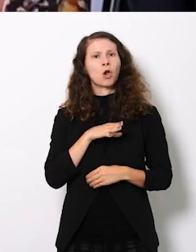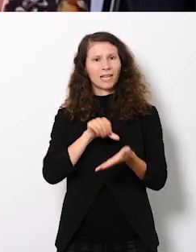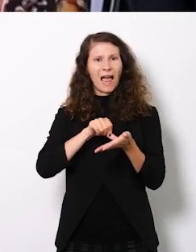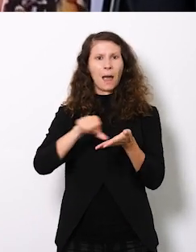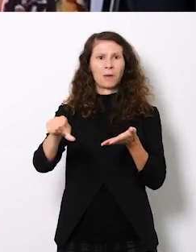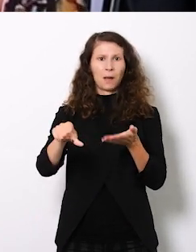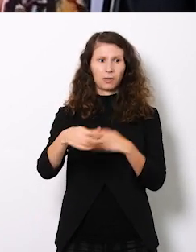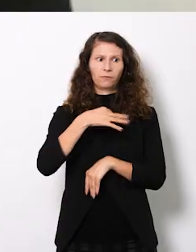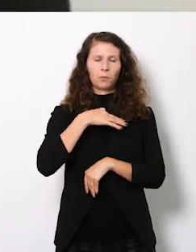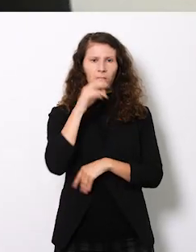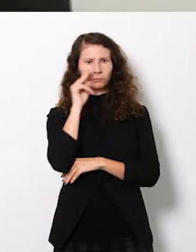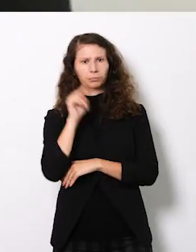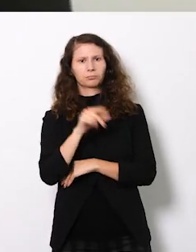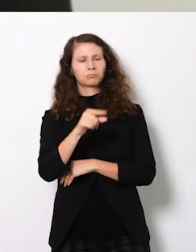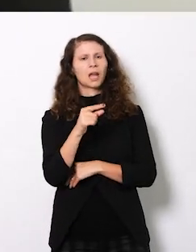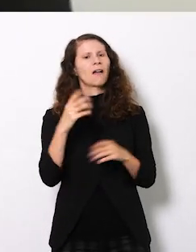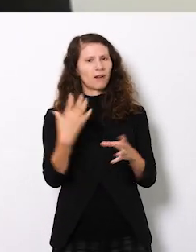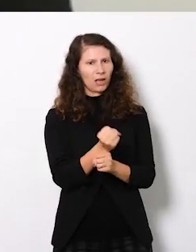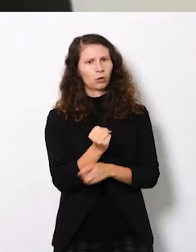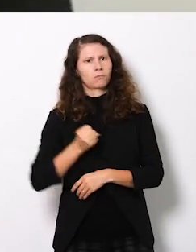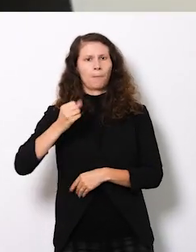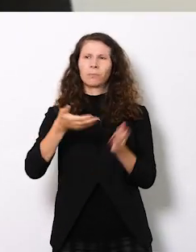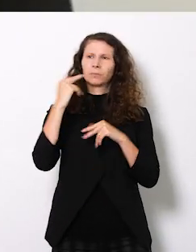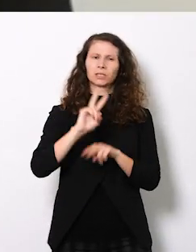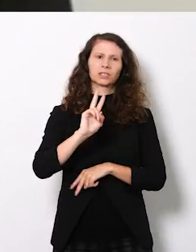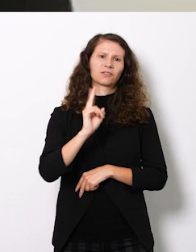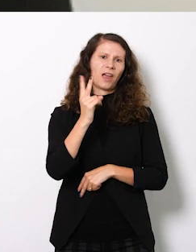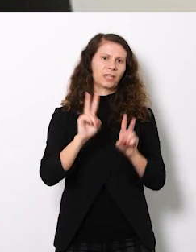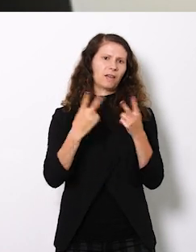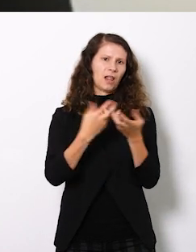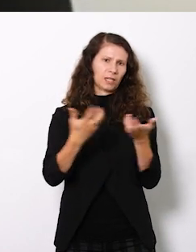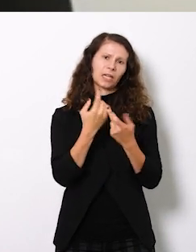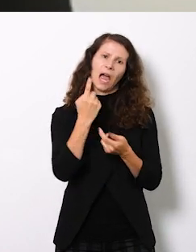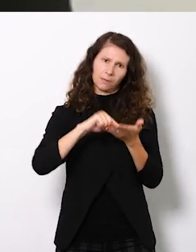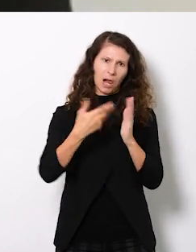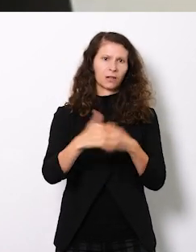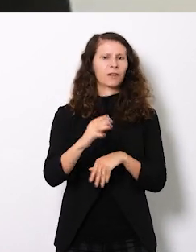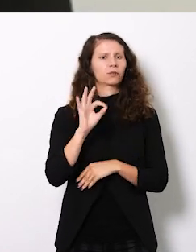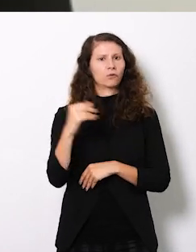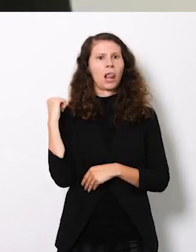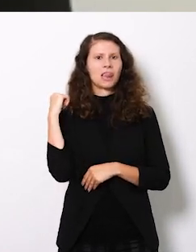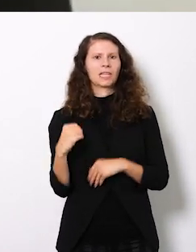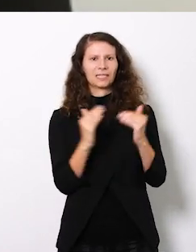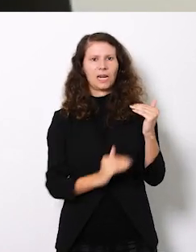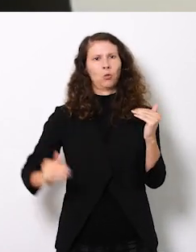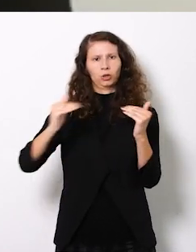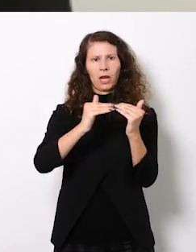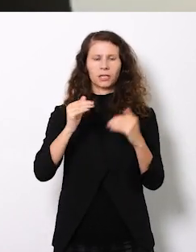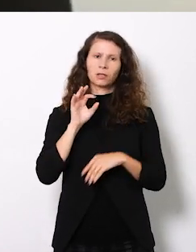ich für verfassungswidrig. Die gab es nach dem Zweiten Weltkrieg einmal, der Lastenausgleich, wegen